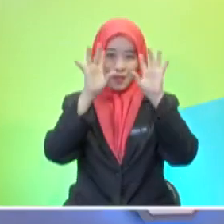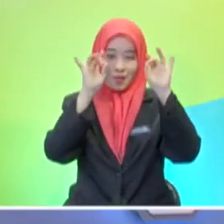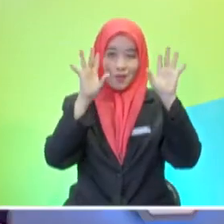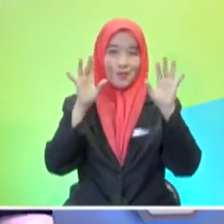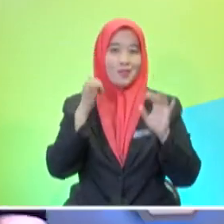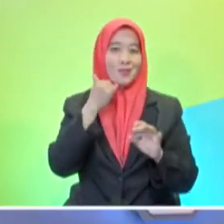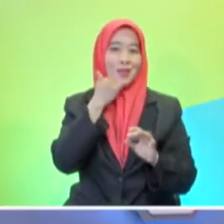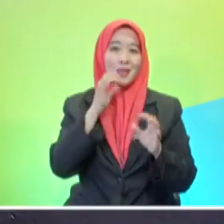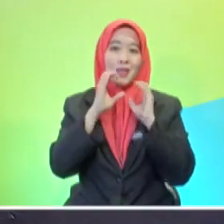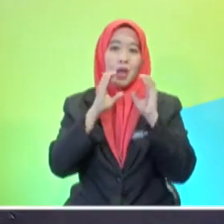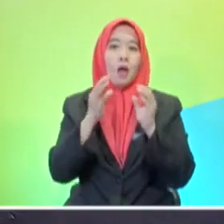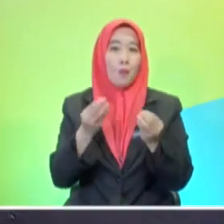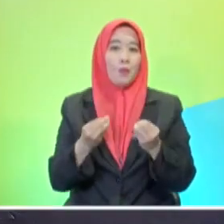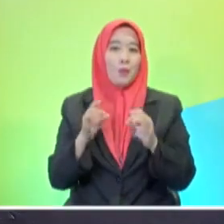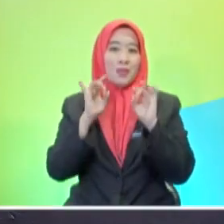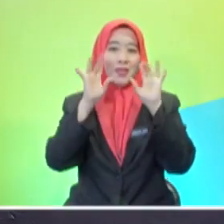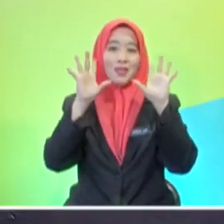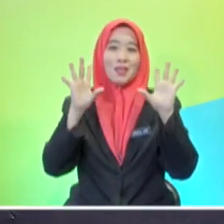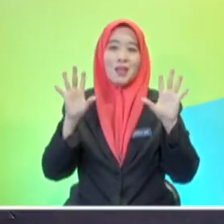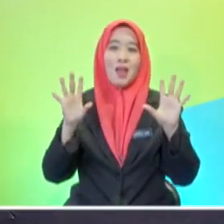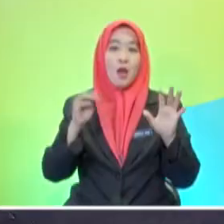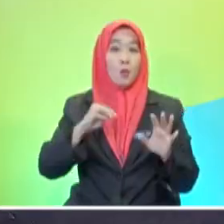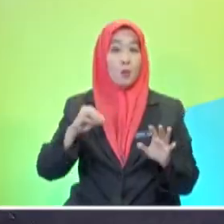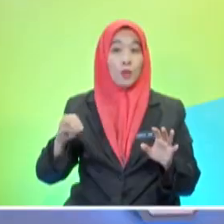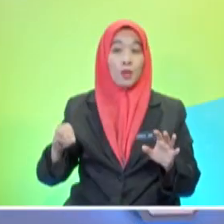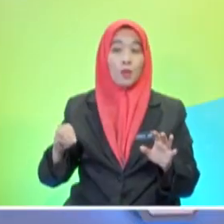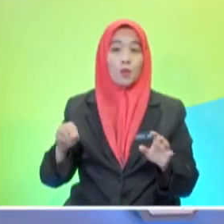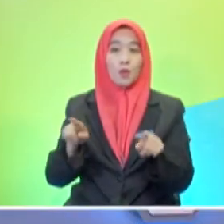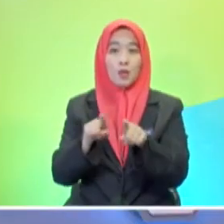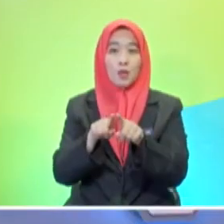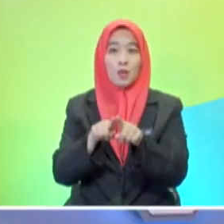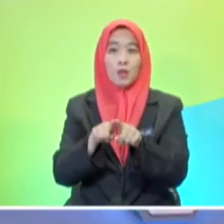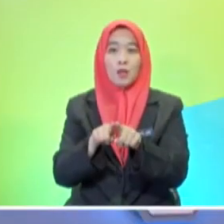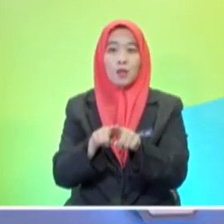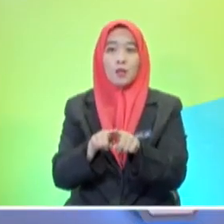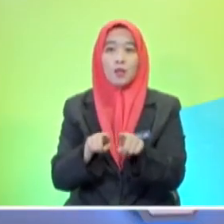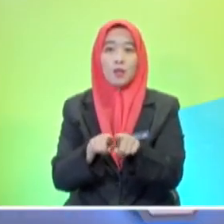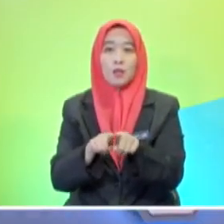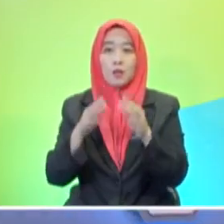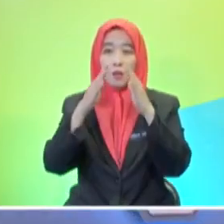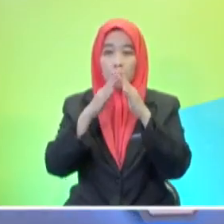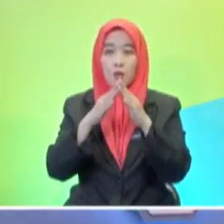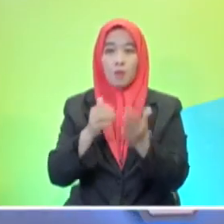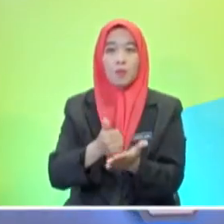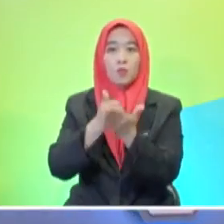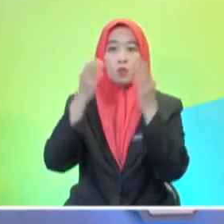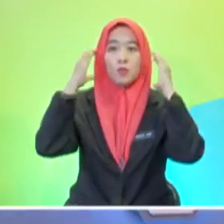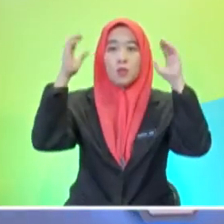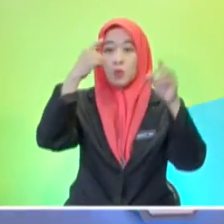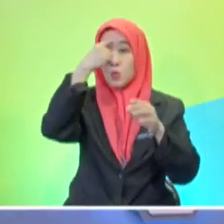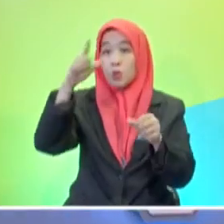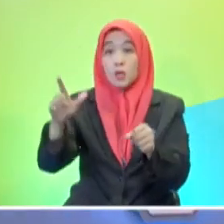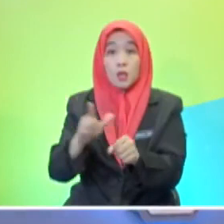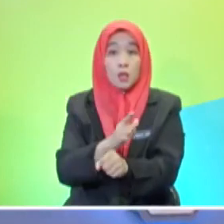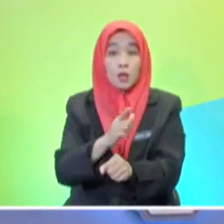cikgu. Kalau nak bintang, murid-murid kat rumah dan Syafika kena bantu cikgu untuk lengkapkan